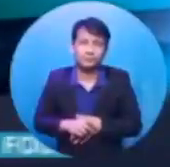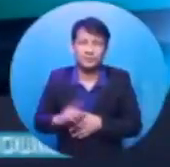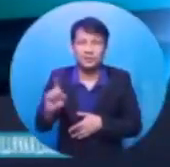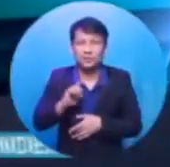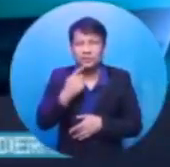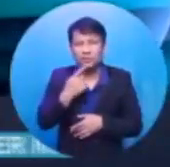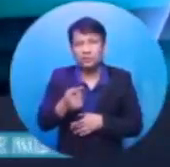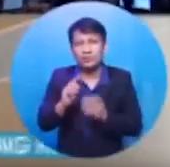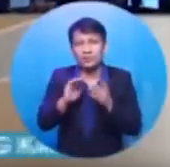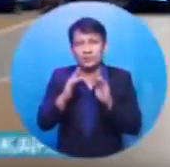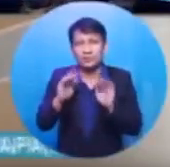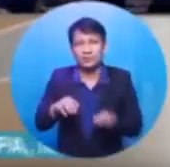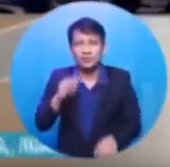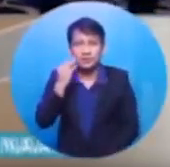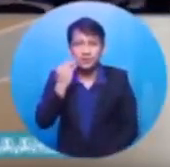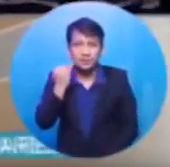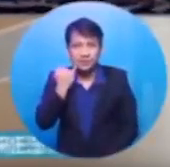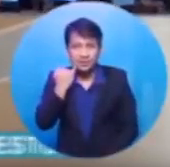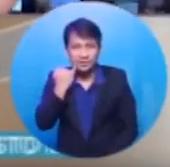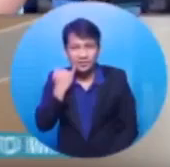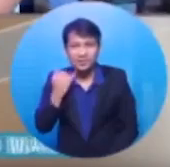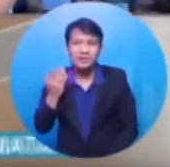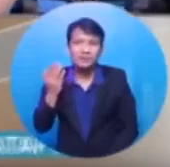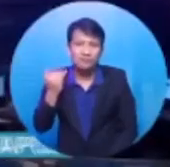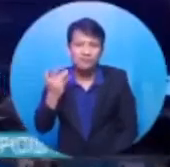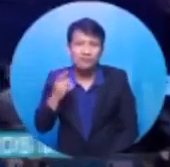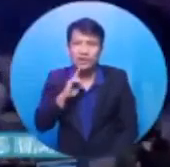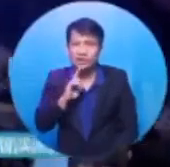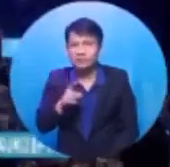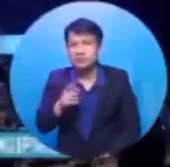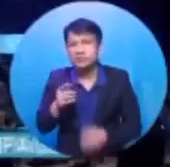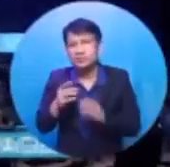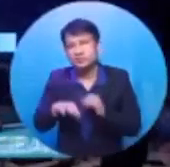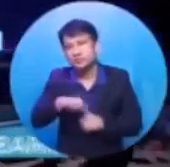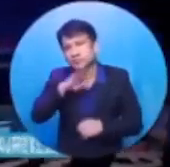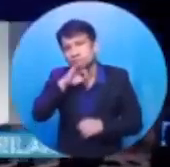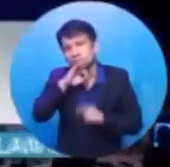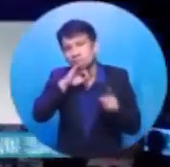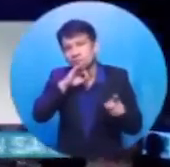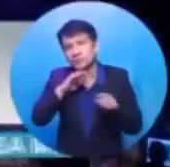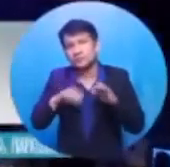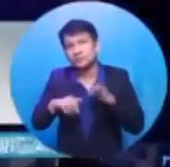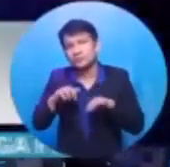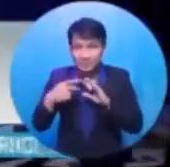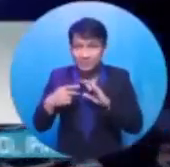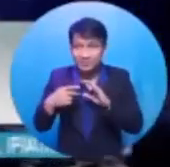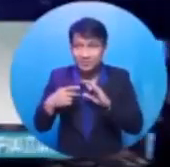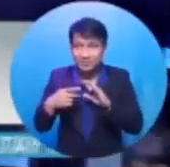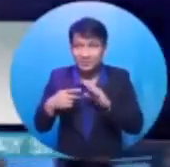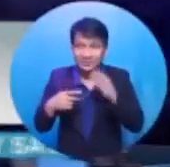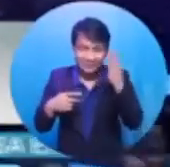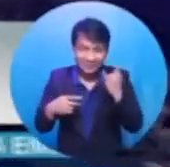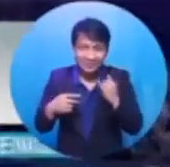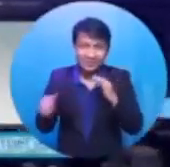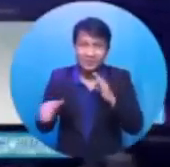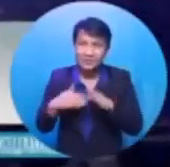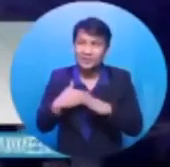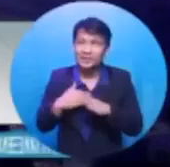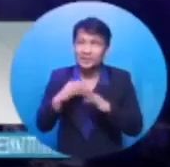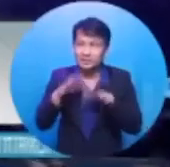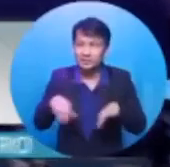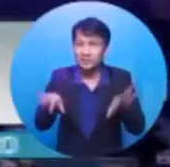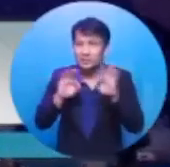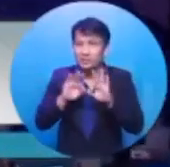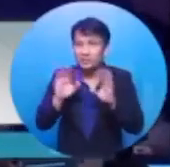Anong sabi ng netizens, MJ? Idol Rafi, talagang ano, no? Frustrated yung mga keyboard warrior natin dahil ang pinaka